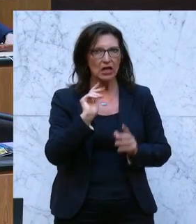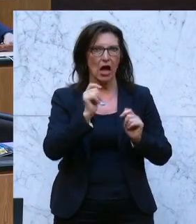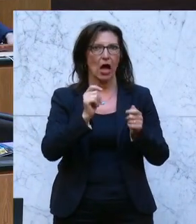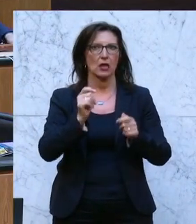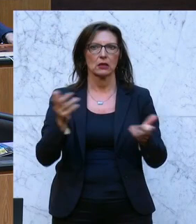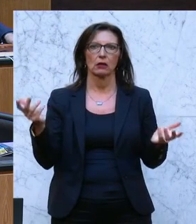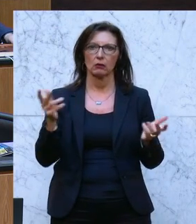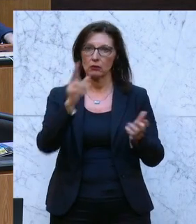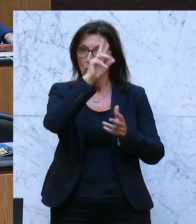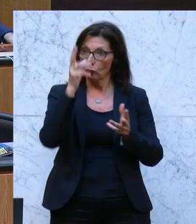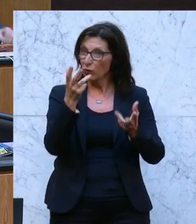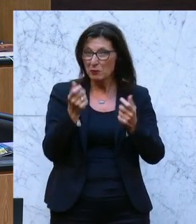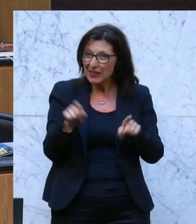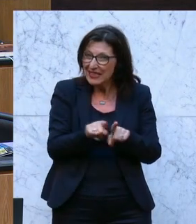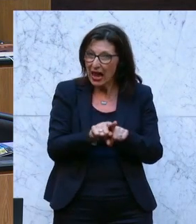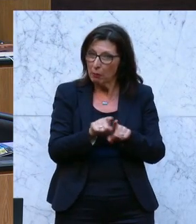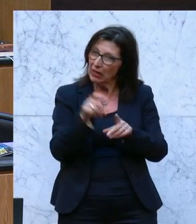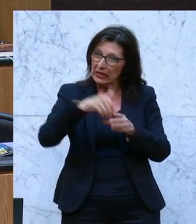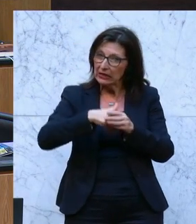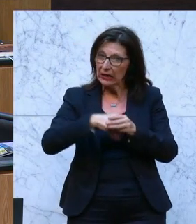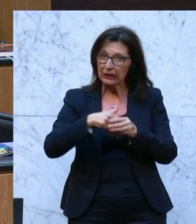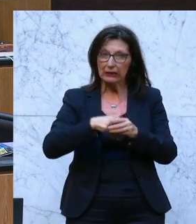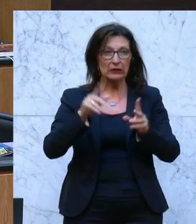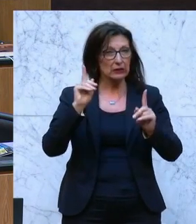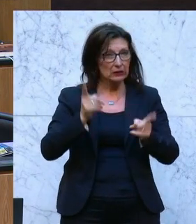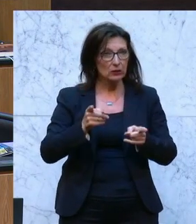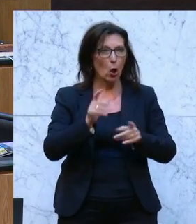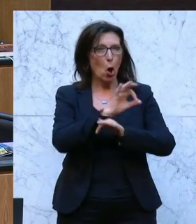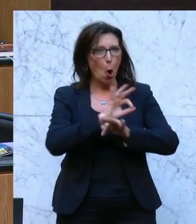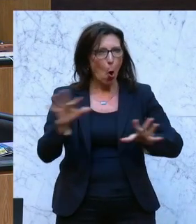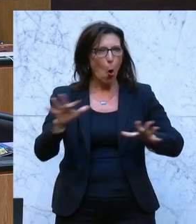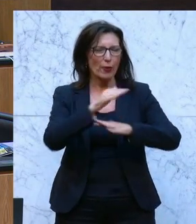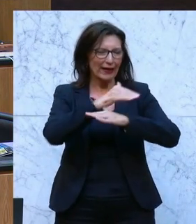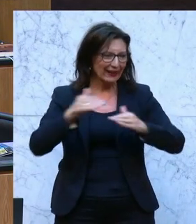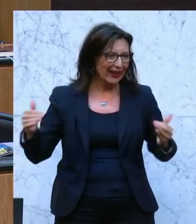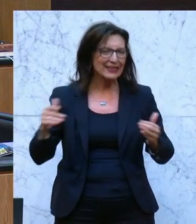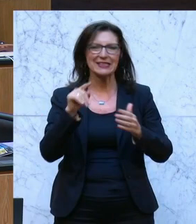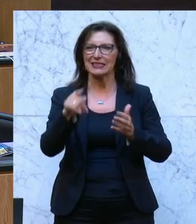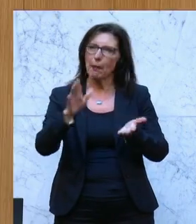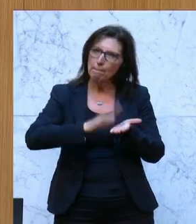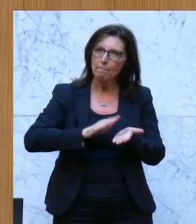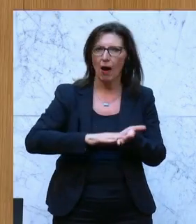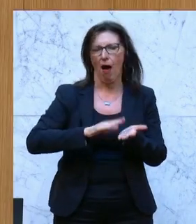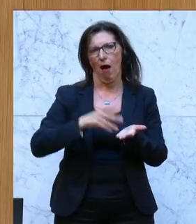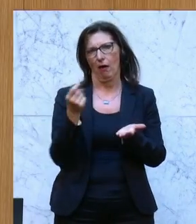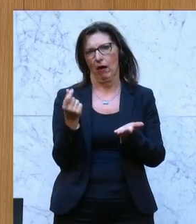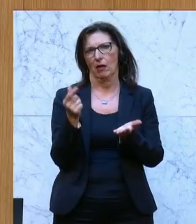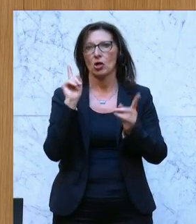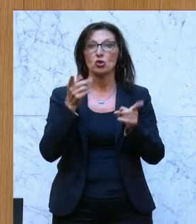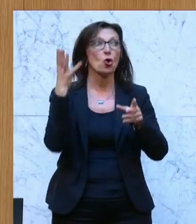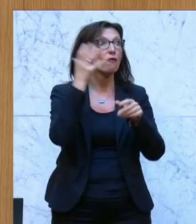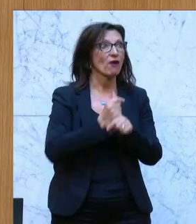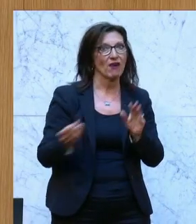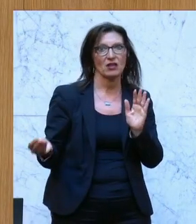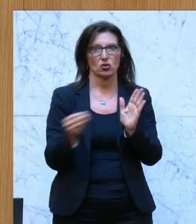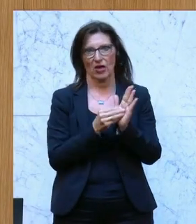was das Volksbegehren fordert, die uneingeschränkte Barzahlung auch verfassungsrechtlich abzusichern und somit dem Zugriff auch